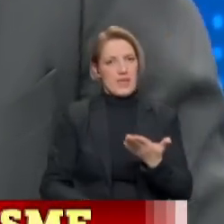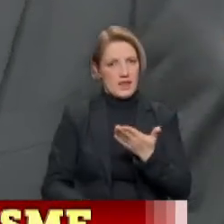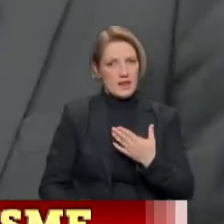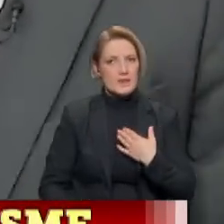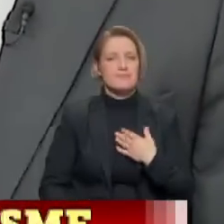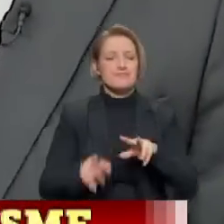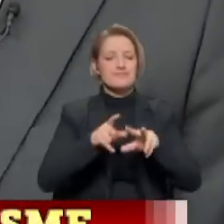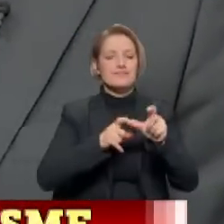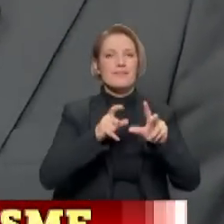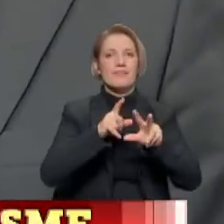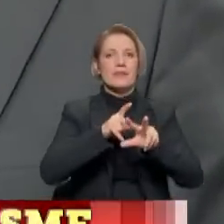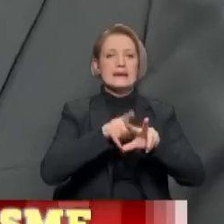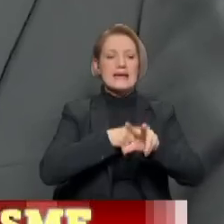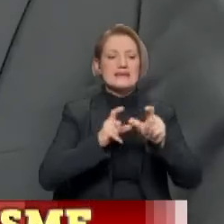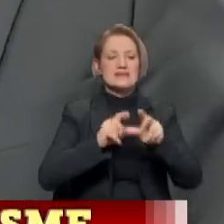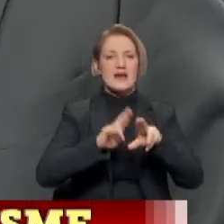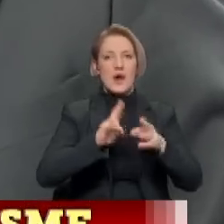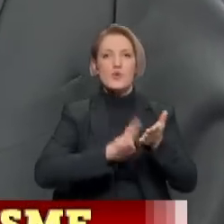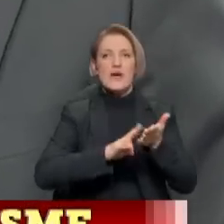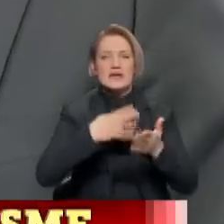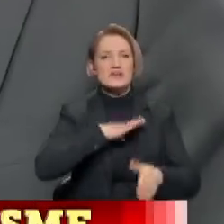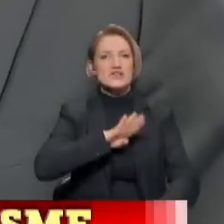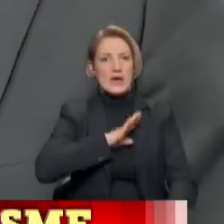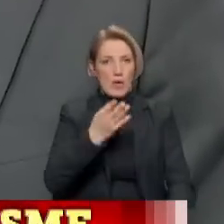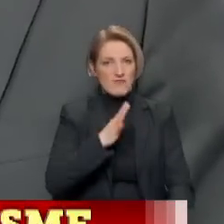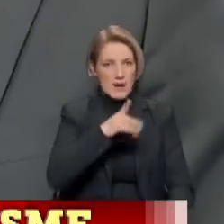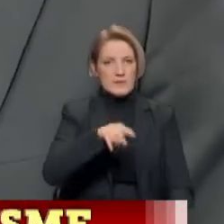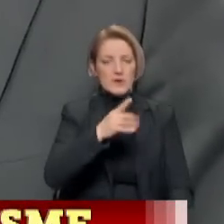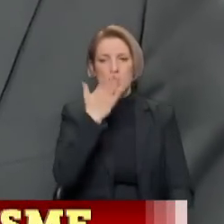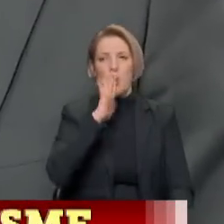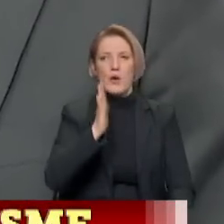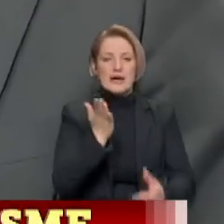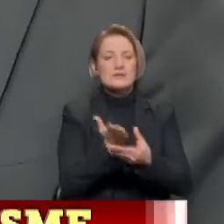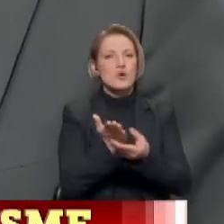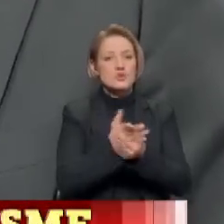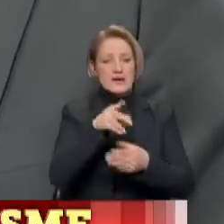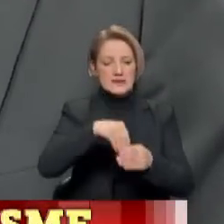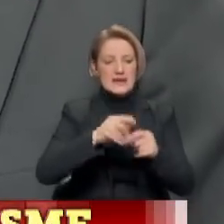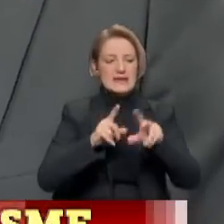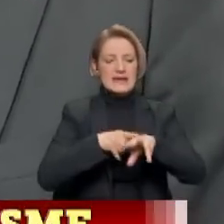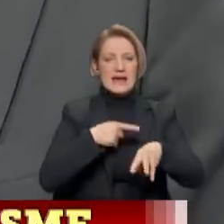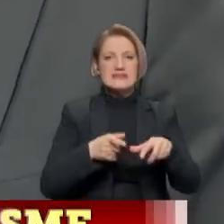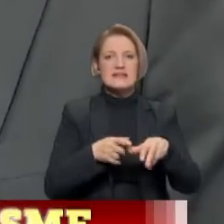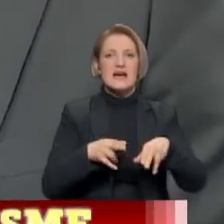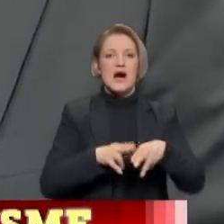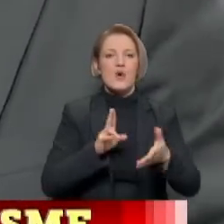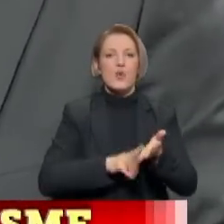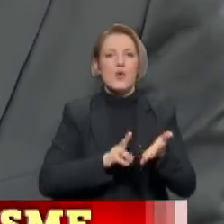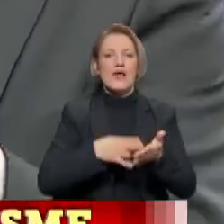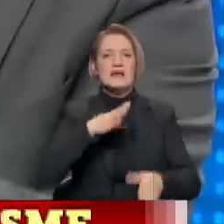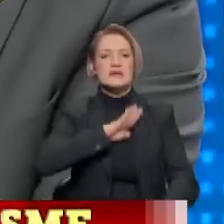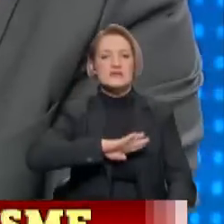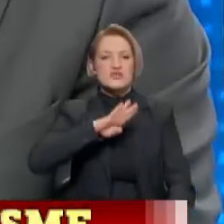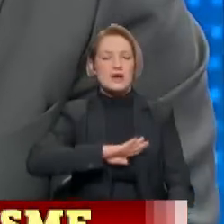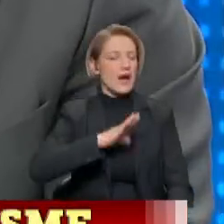Şimdi YSK üyelerinde şikayetçi olan var mı? Yok. Dosyada bir tek YSK üyesinin şikayeti ve